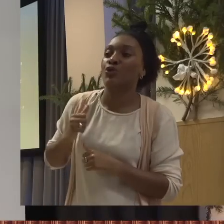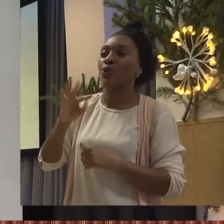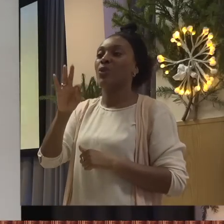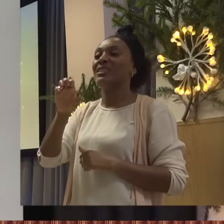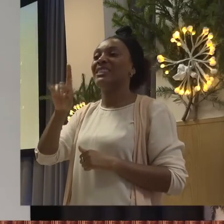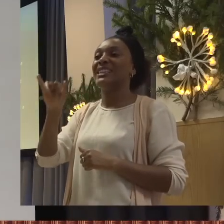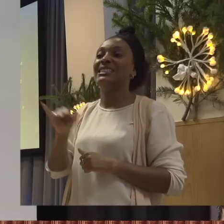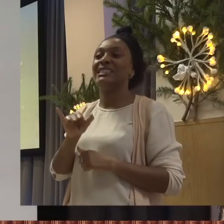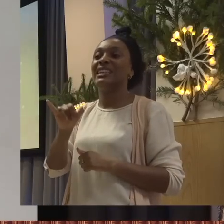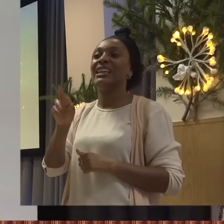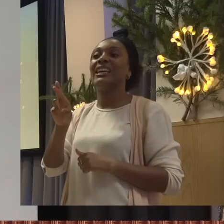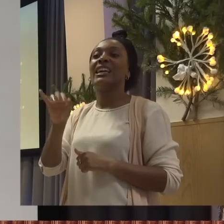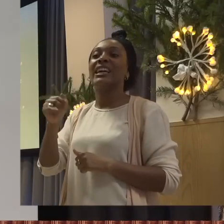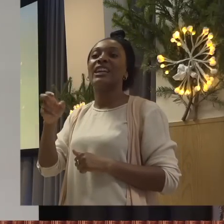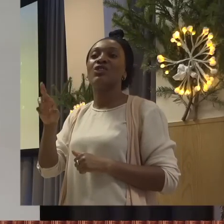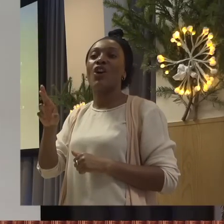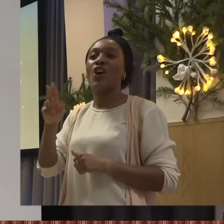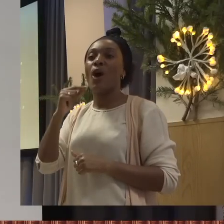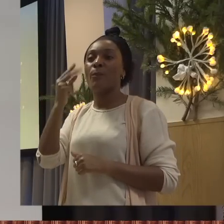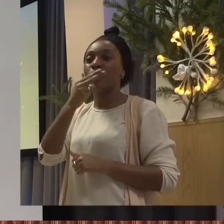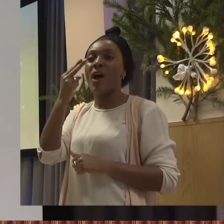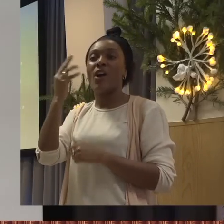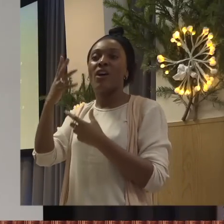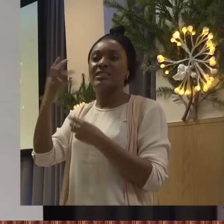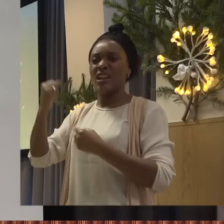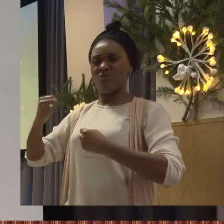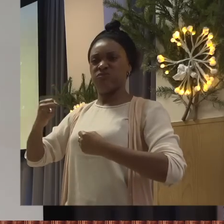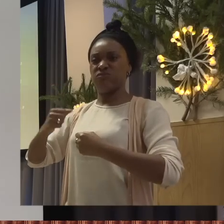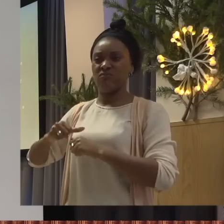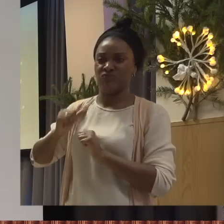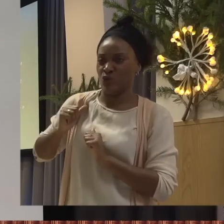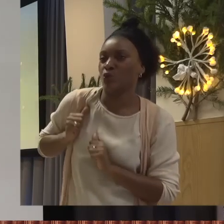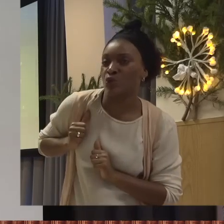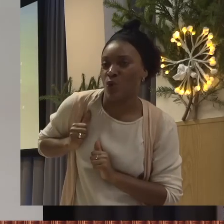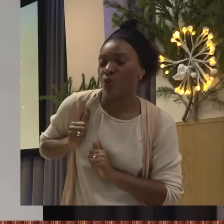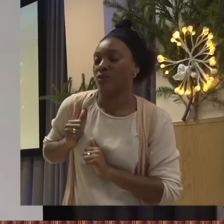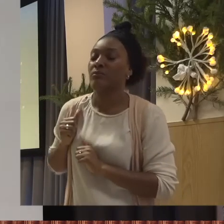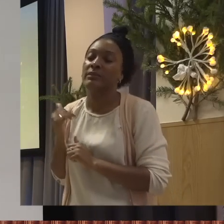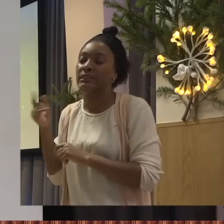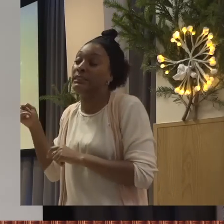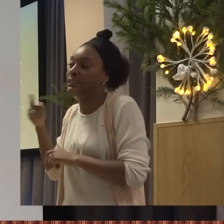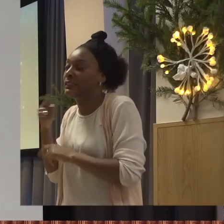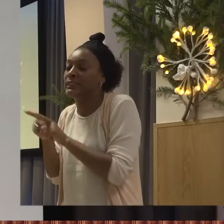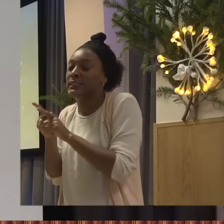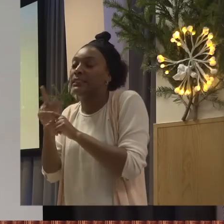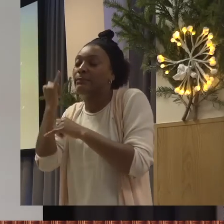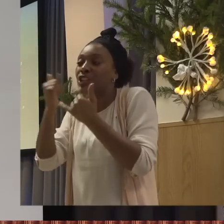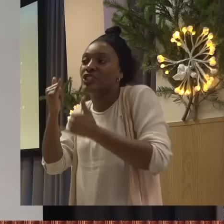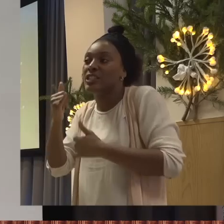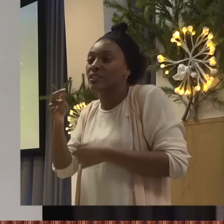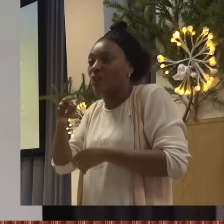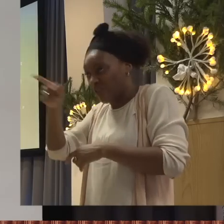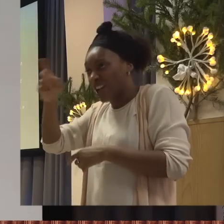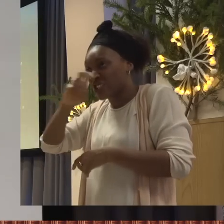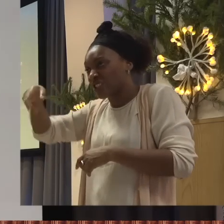Le gars, c'est 7 fois il est champion du monde. 7, hein? Et pourquoi ne l'avez-vous pas amené?